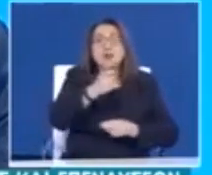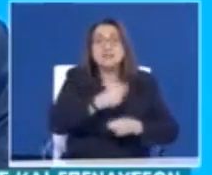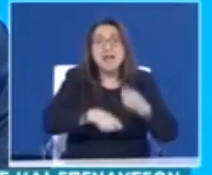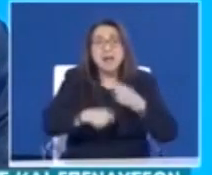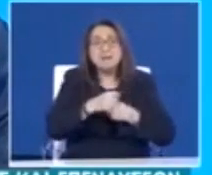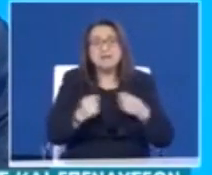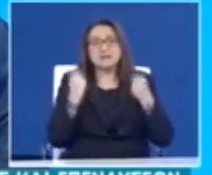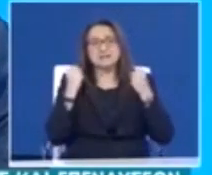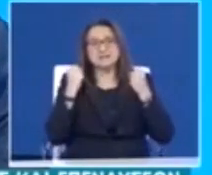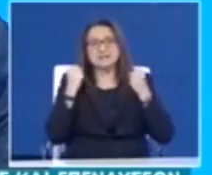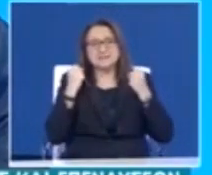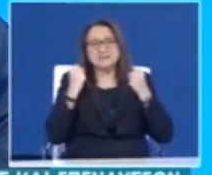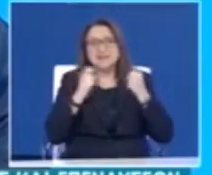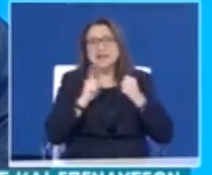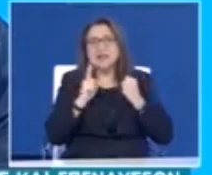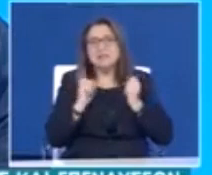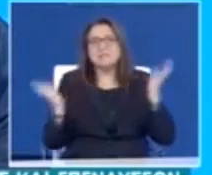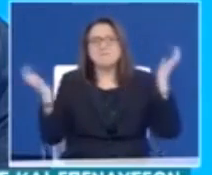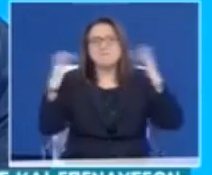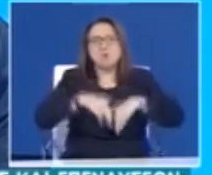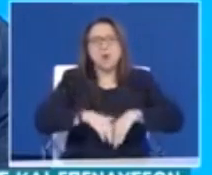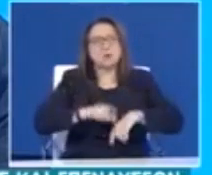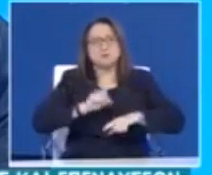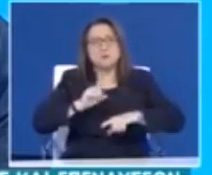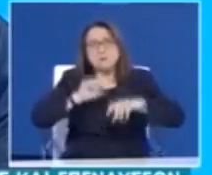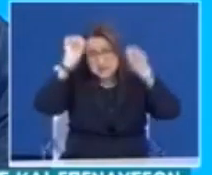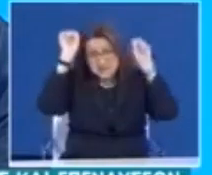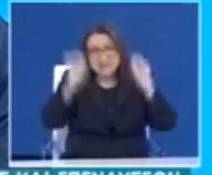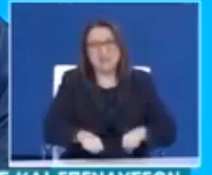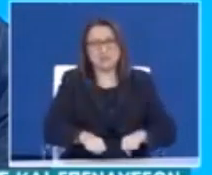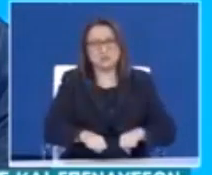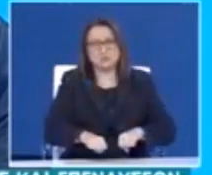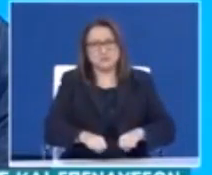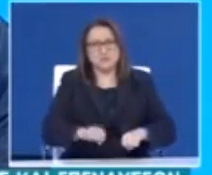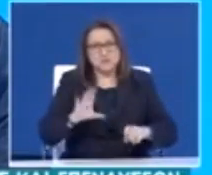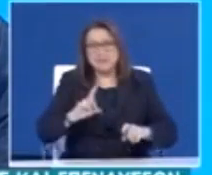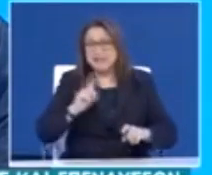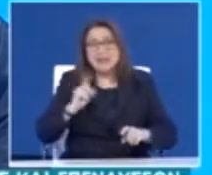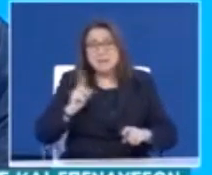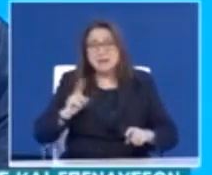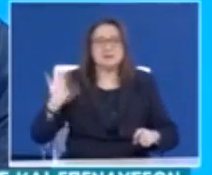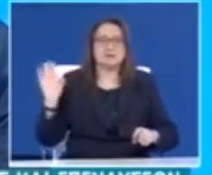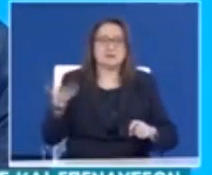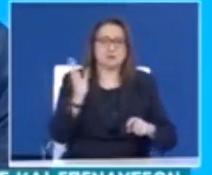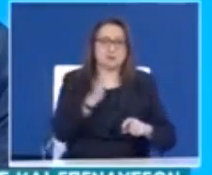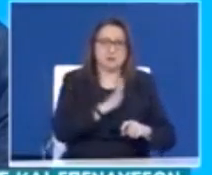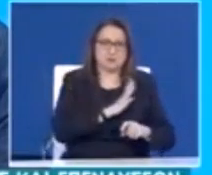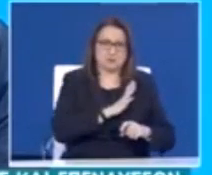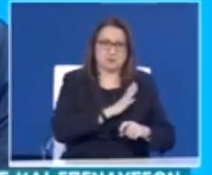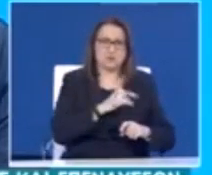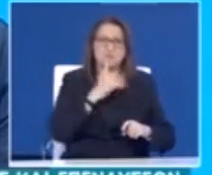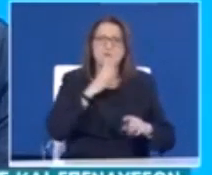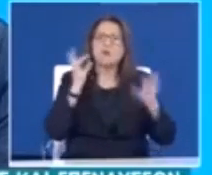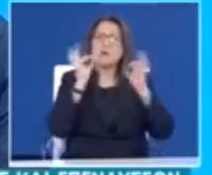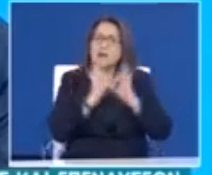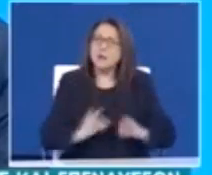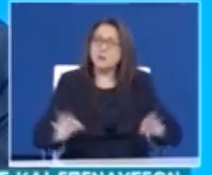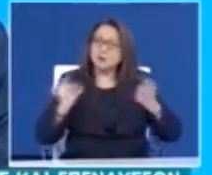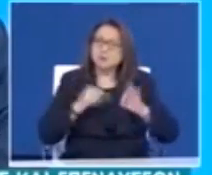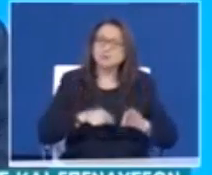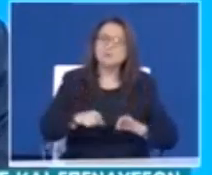επιχειρήσεις, όρθιες τις θέσεις εργασίας και να είμαστε έτοιμοι για τη μεγάλη ανάκαμψη που όλοι μας θα χτίσουμε το